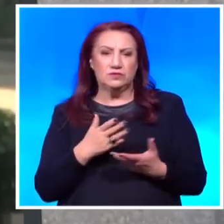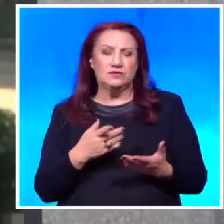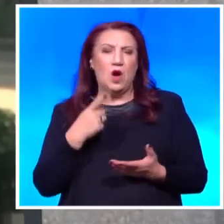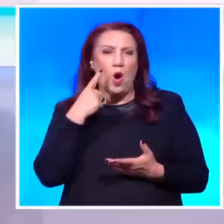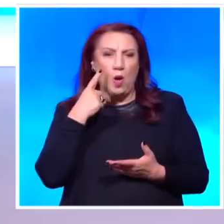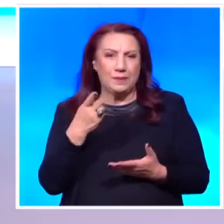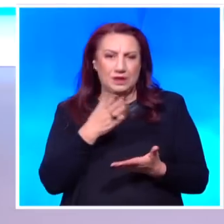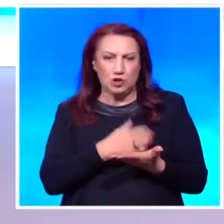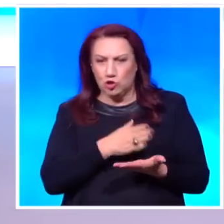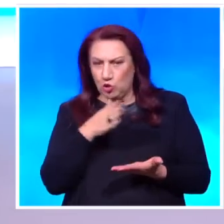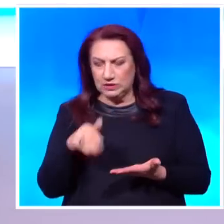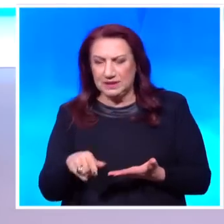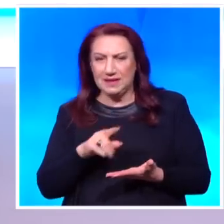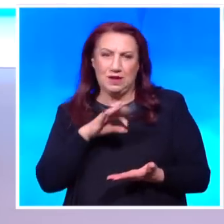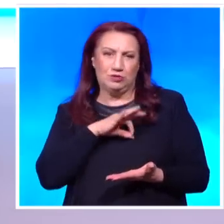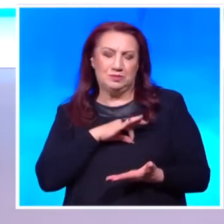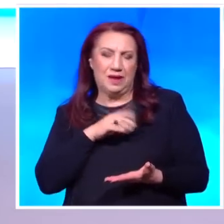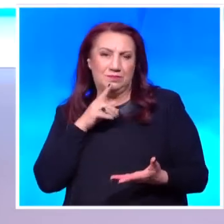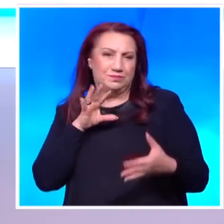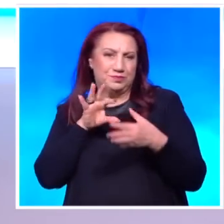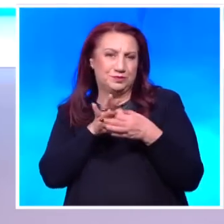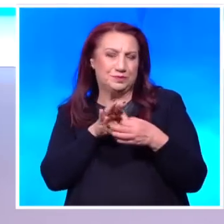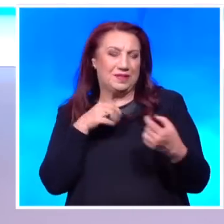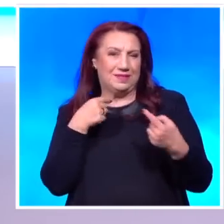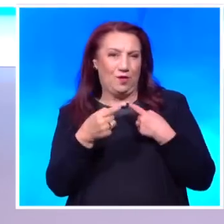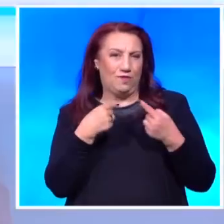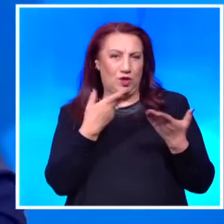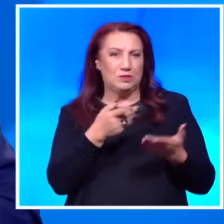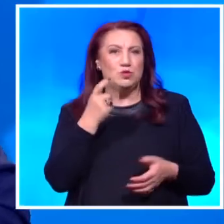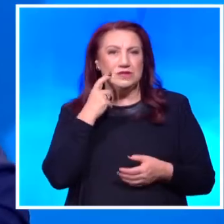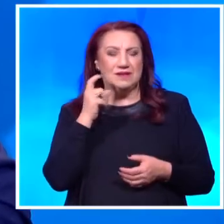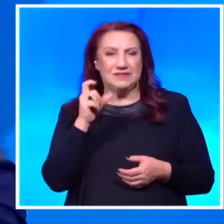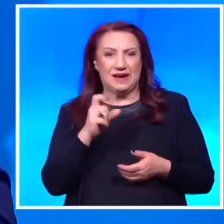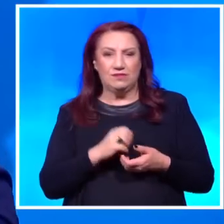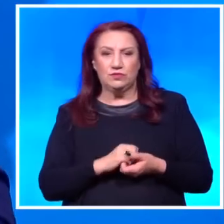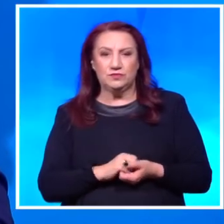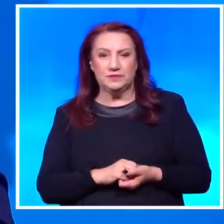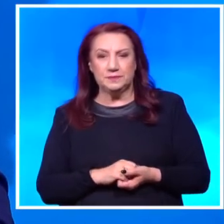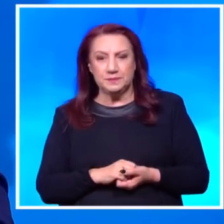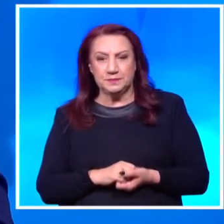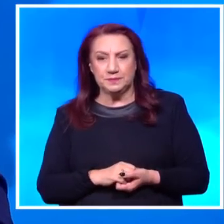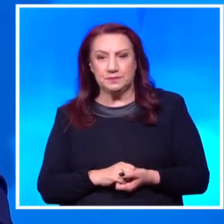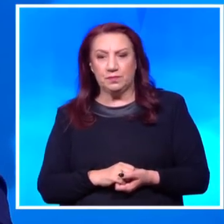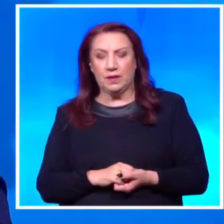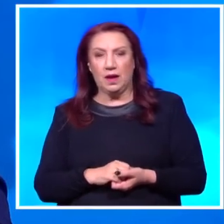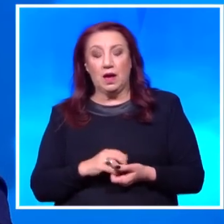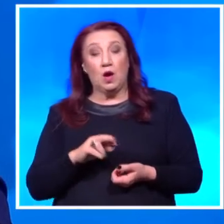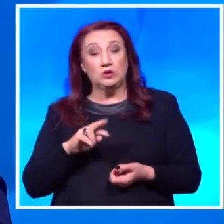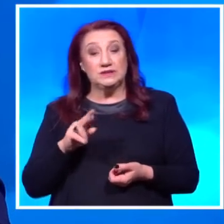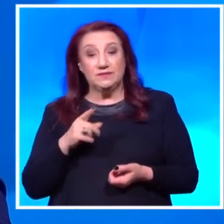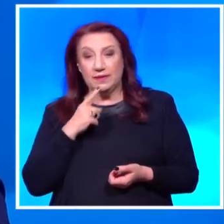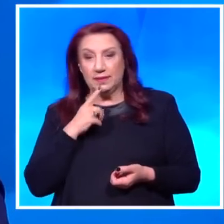безуспешни. Благодаря, Гергана Венкова, с информация. Освен избора на Борислав Сарафов